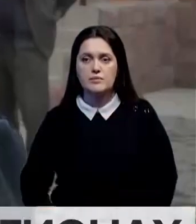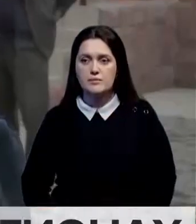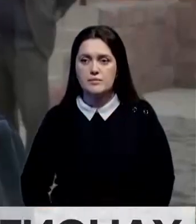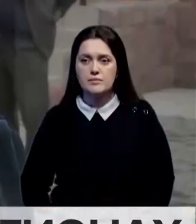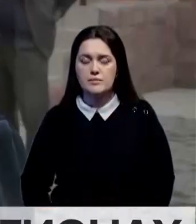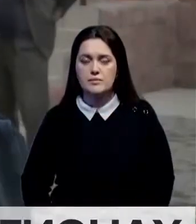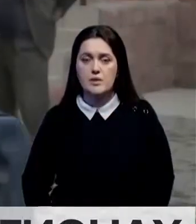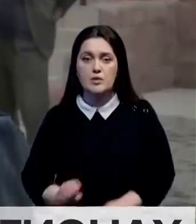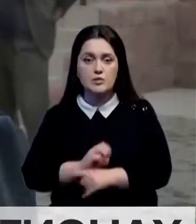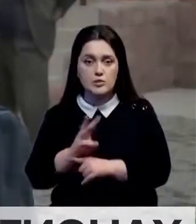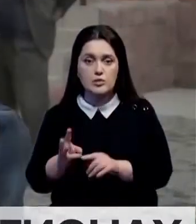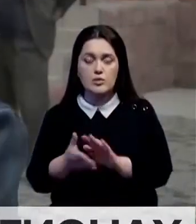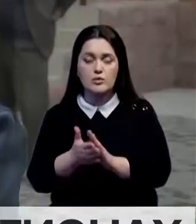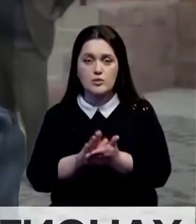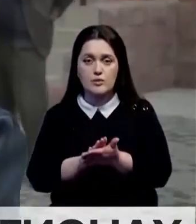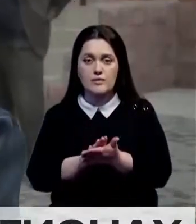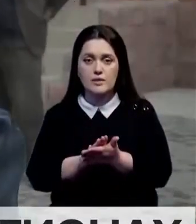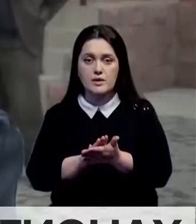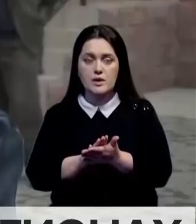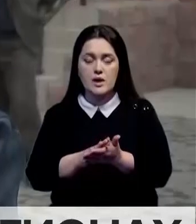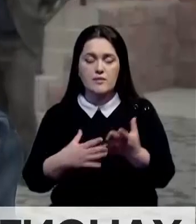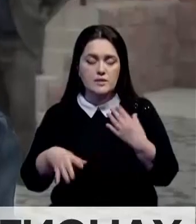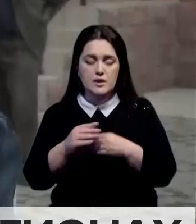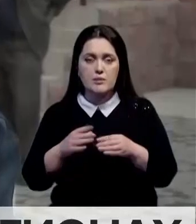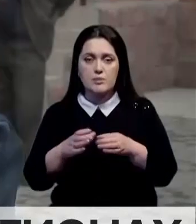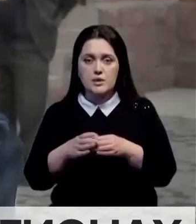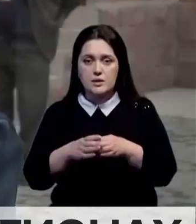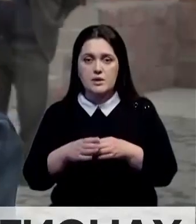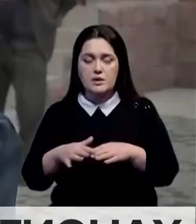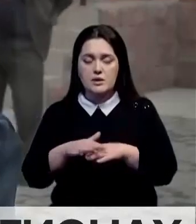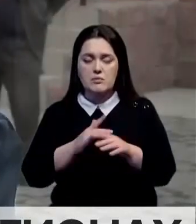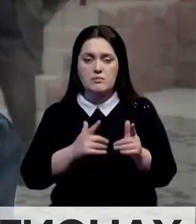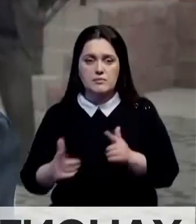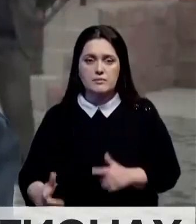потому что созданы условия для всех партий, и также население к этому готово.